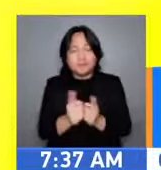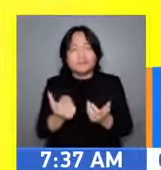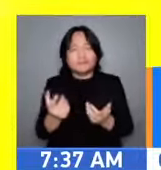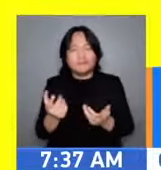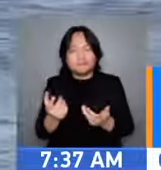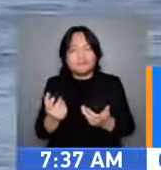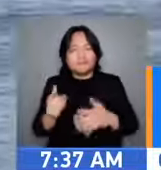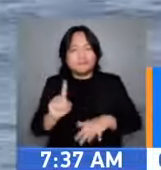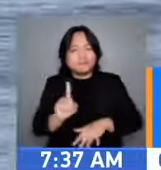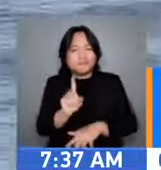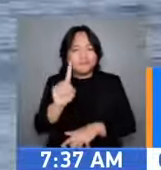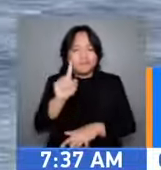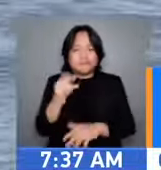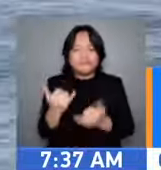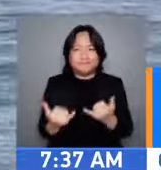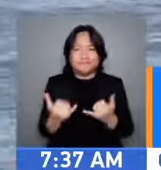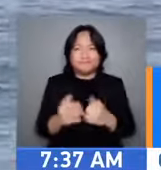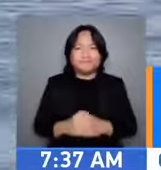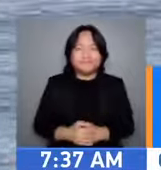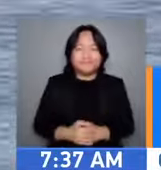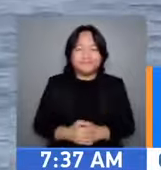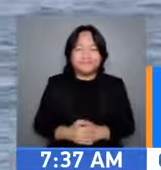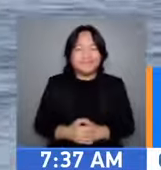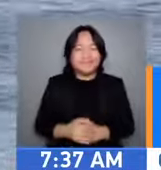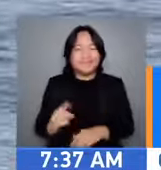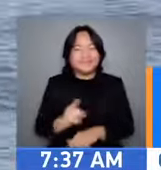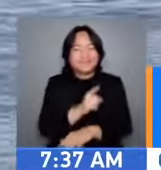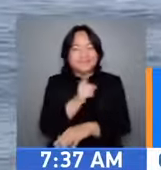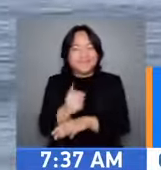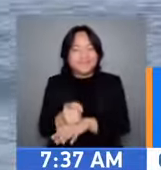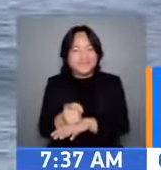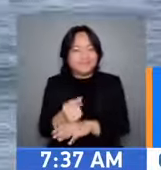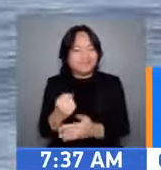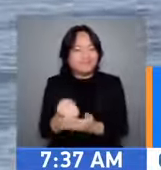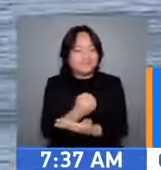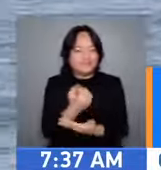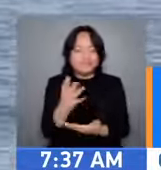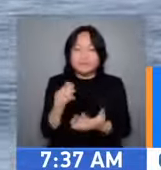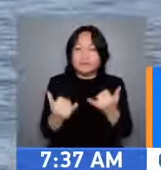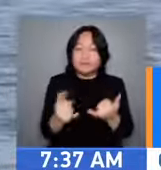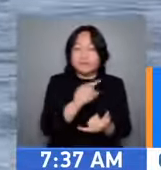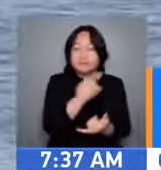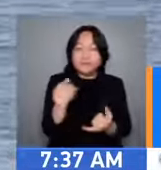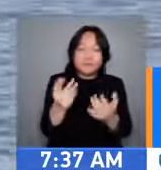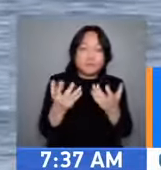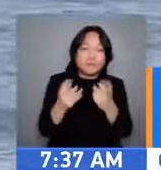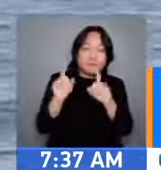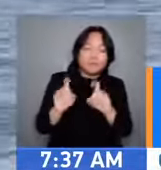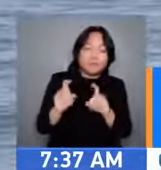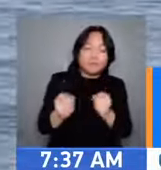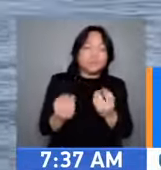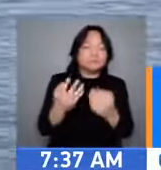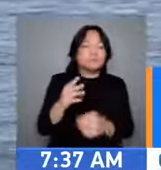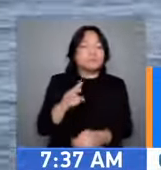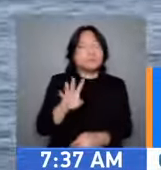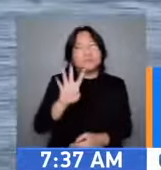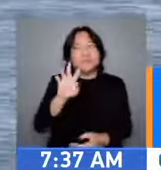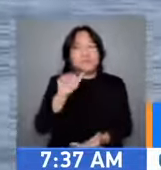Okay. Ayan, nahulog na naman. Pero mga kapuso, sa mga gusto mag-try nito, for only 4,950 pesos, matatry nyo na